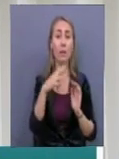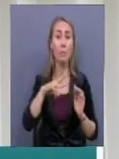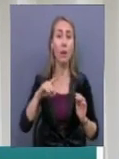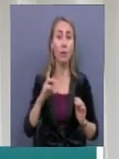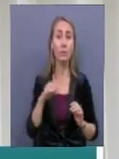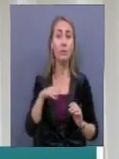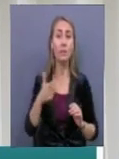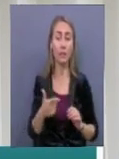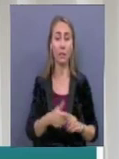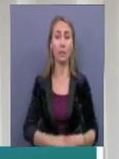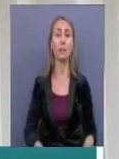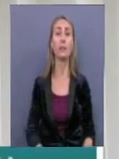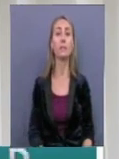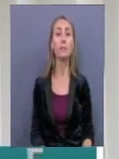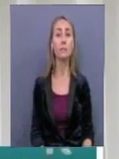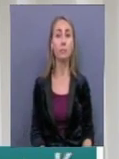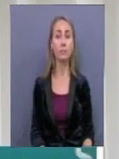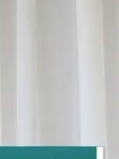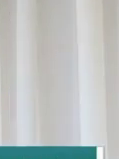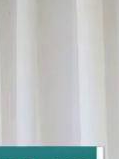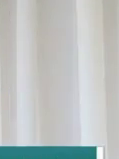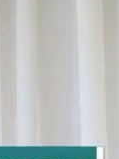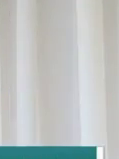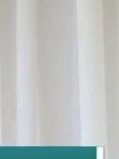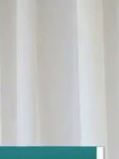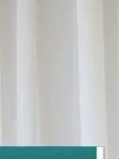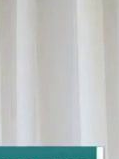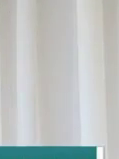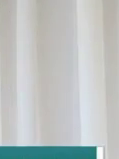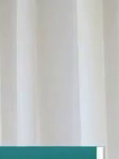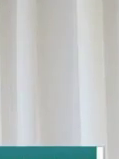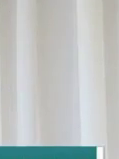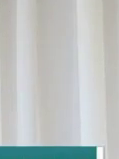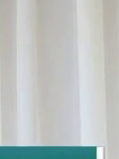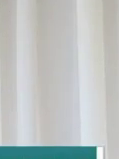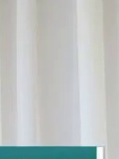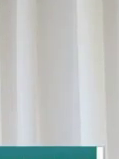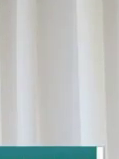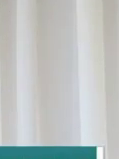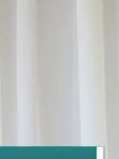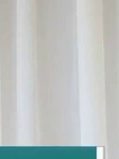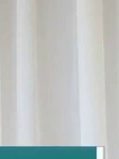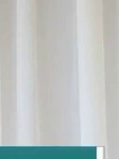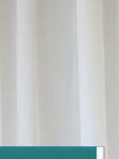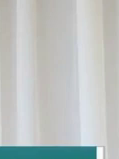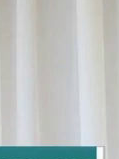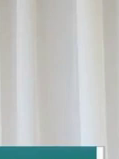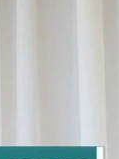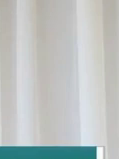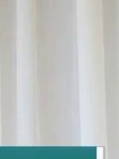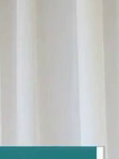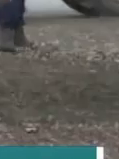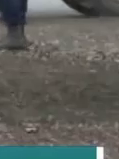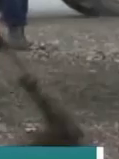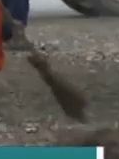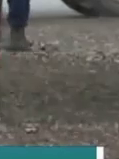теңге бөлінген. Жергілікті аумақтарда тиісті байқау негізінде осы қызметті атқаратын бизнес субъектілерімен келісімшарттар